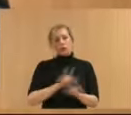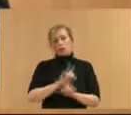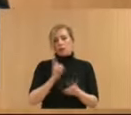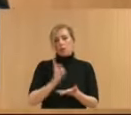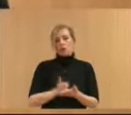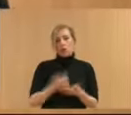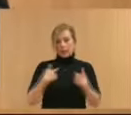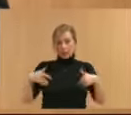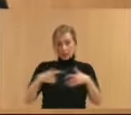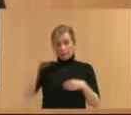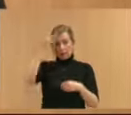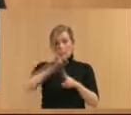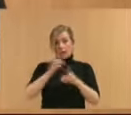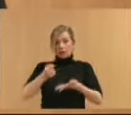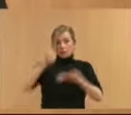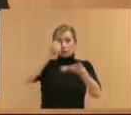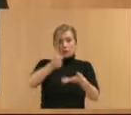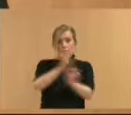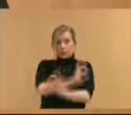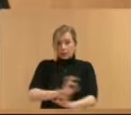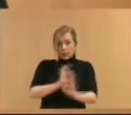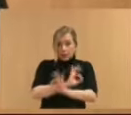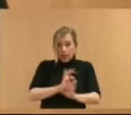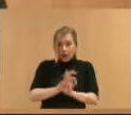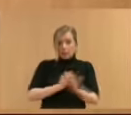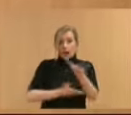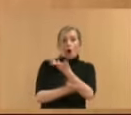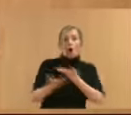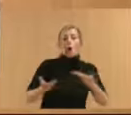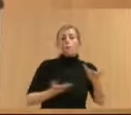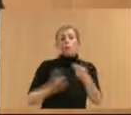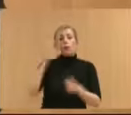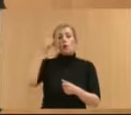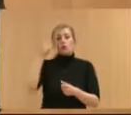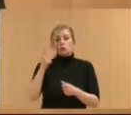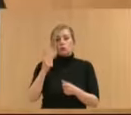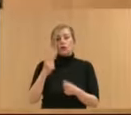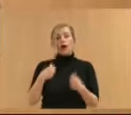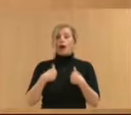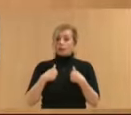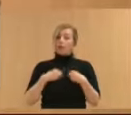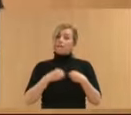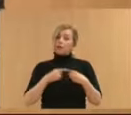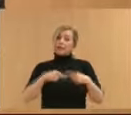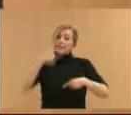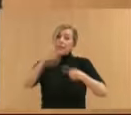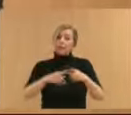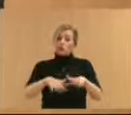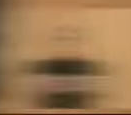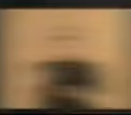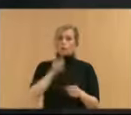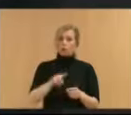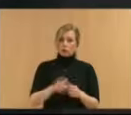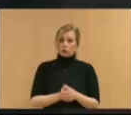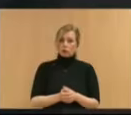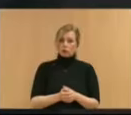дадахме допълнително средства за културен обмен. Нещо, което е изключително необходимо. И аз вярвам, че следващото правителство, което и да бъде то, ще обърне внимание на тези